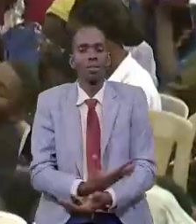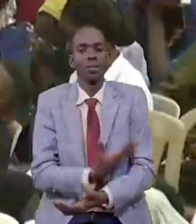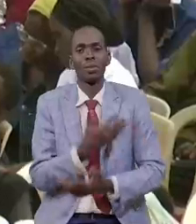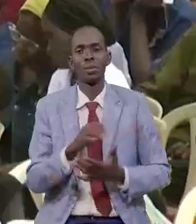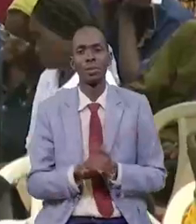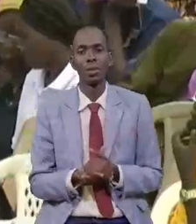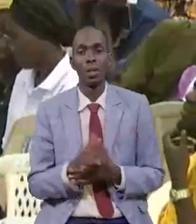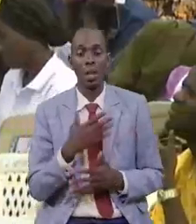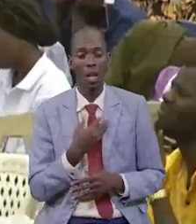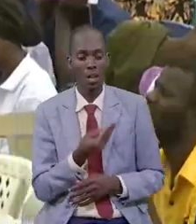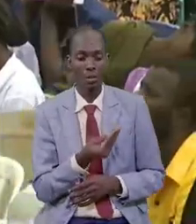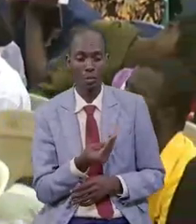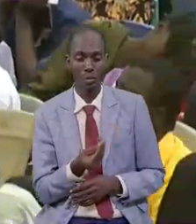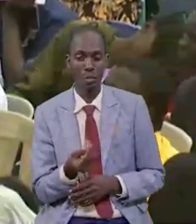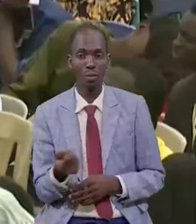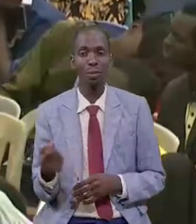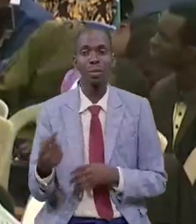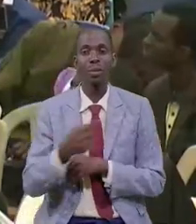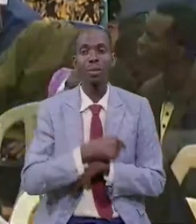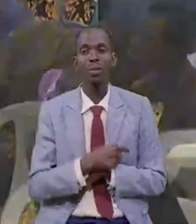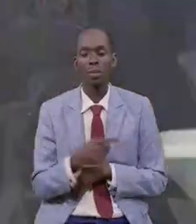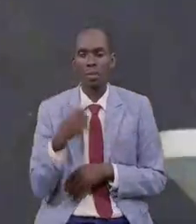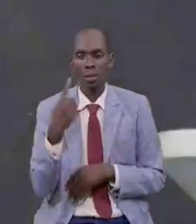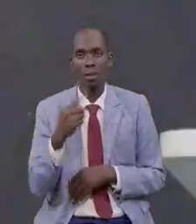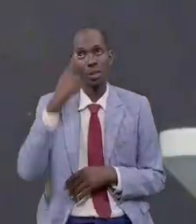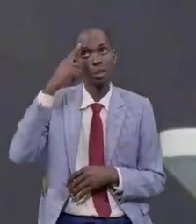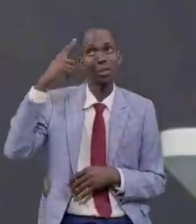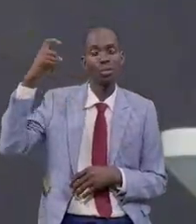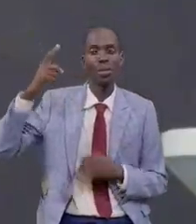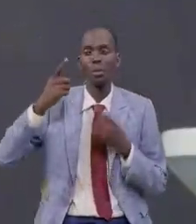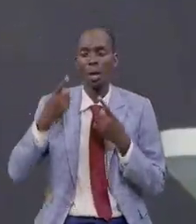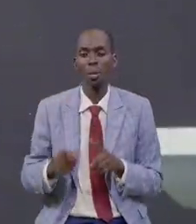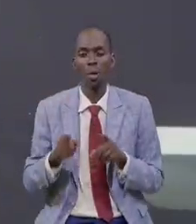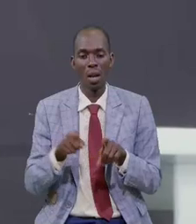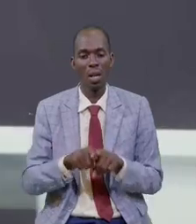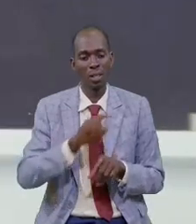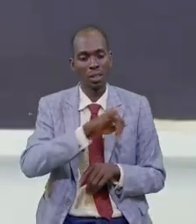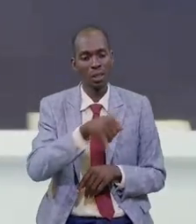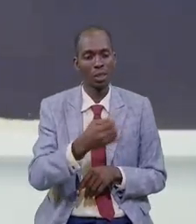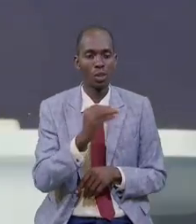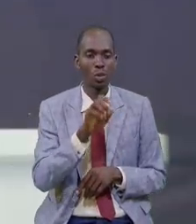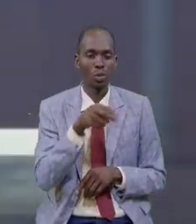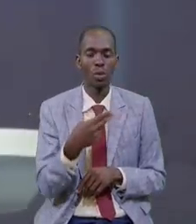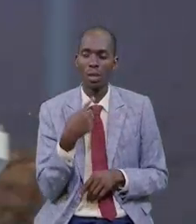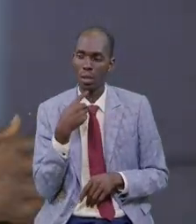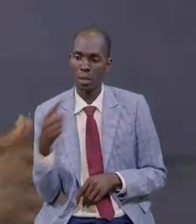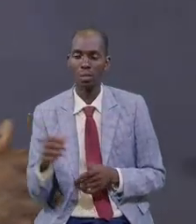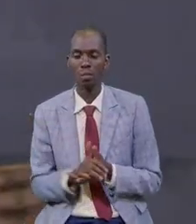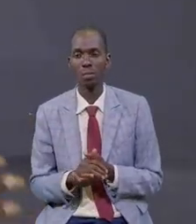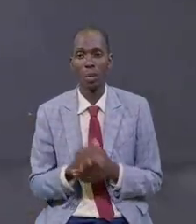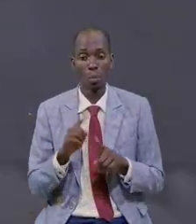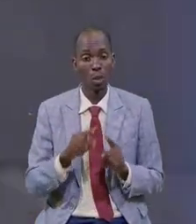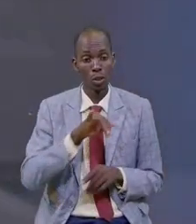et quelques jours après le les rêves ont été accomplis comme il a dit mais il a dit à l'homme